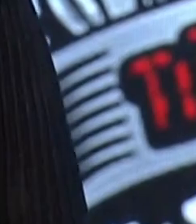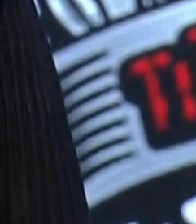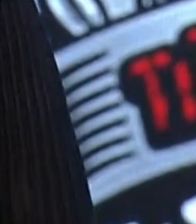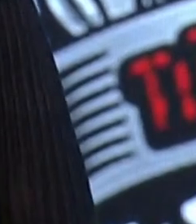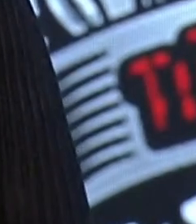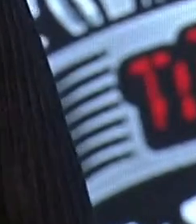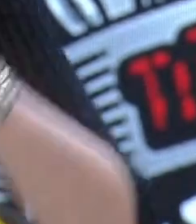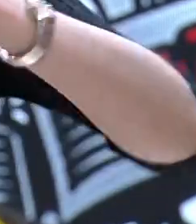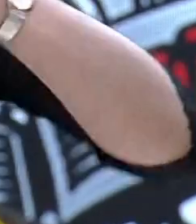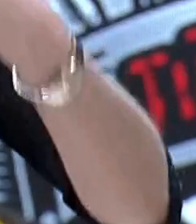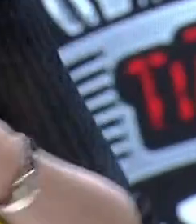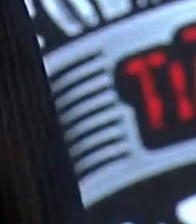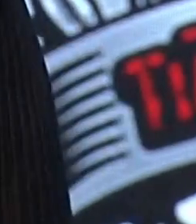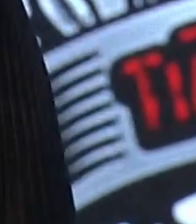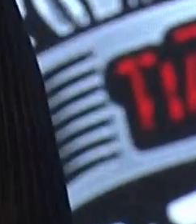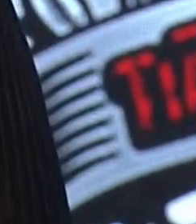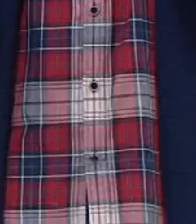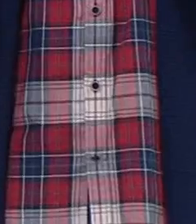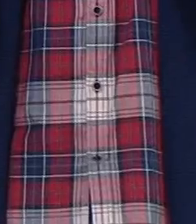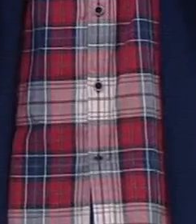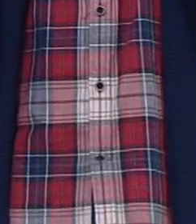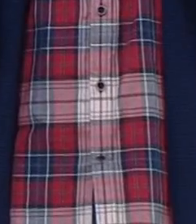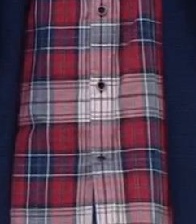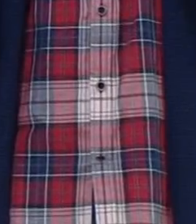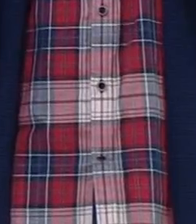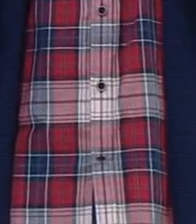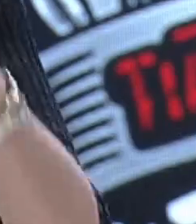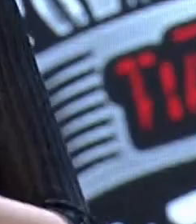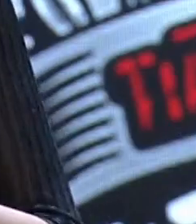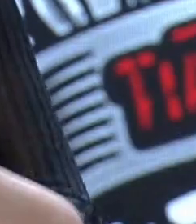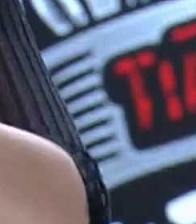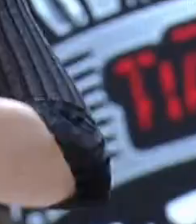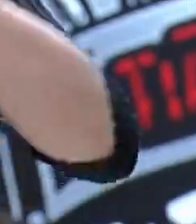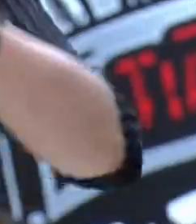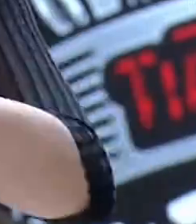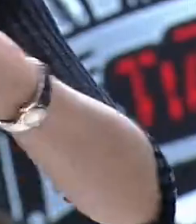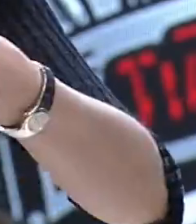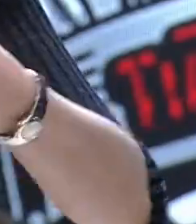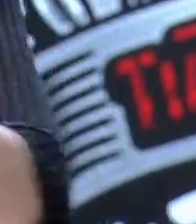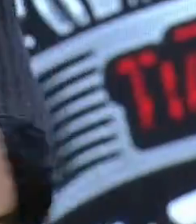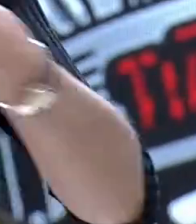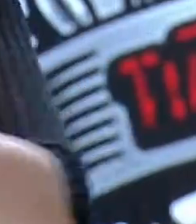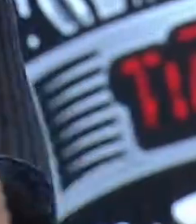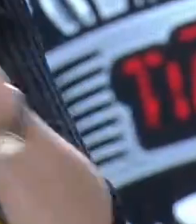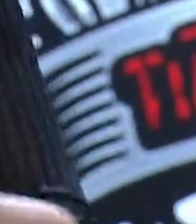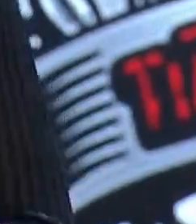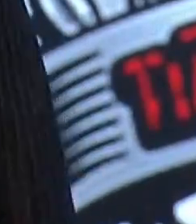孩子那儿早有耳闻。哎呦，他告诉我说这个节目很好玩，我